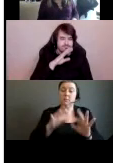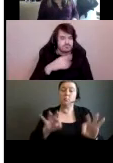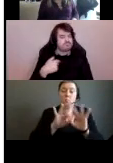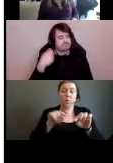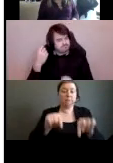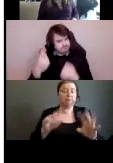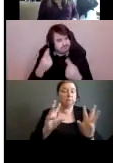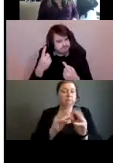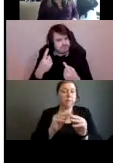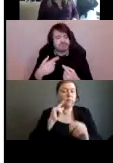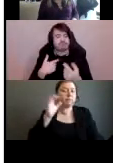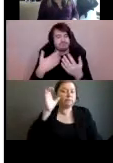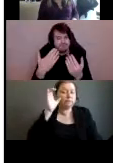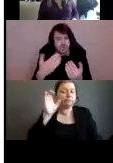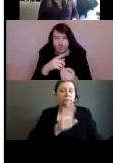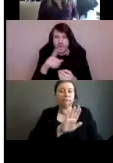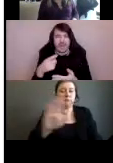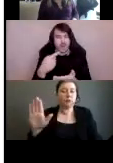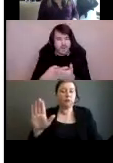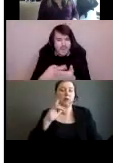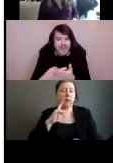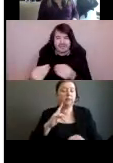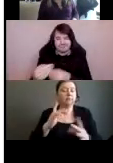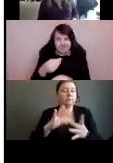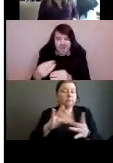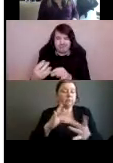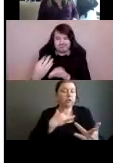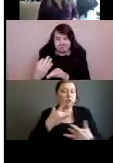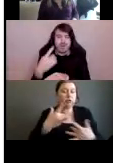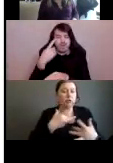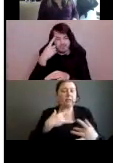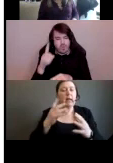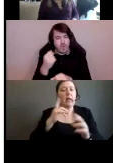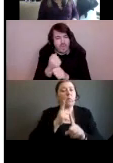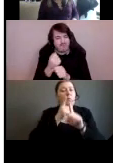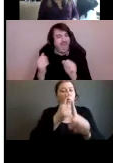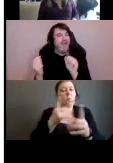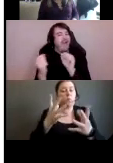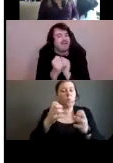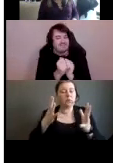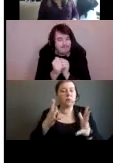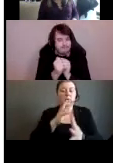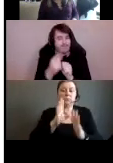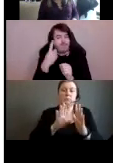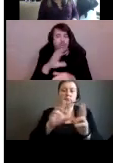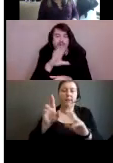Nous avons besoin de vos commentaires afin de travailler ensemble et d'être plus inclusifs.